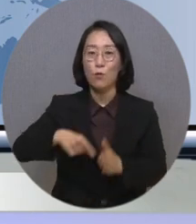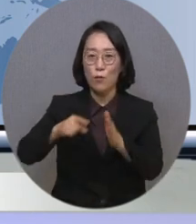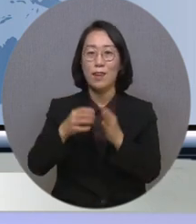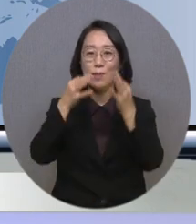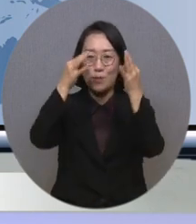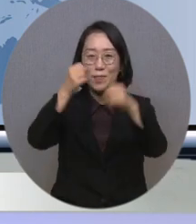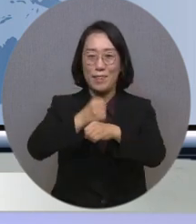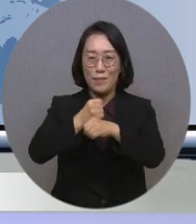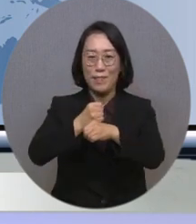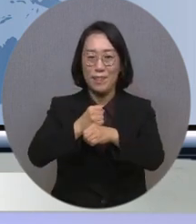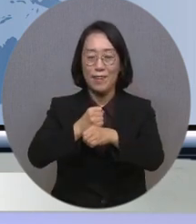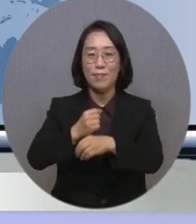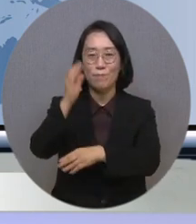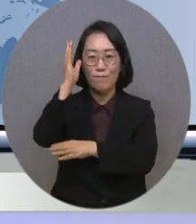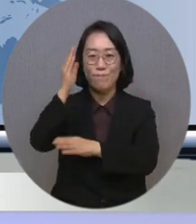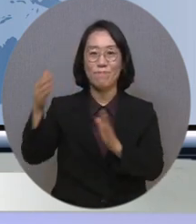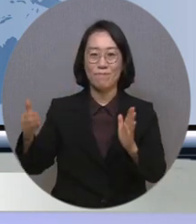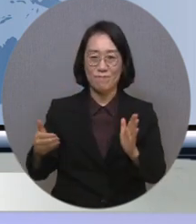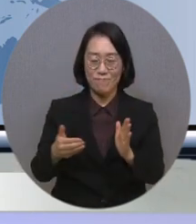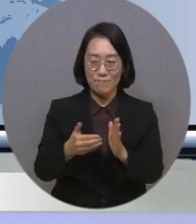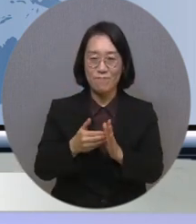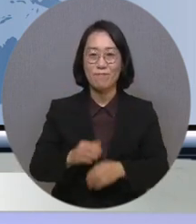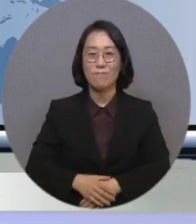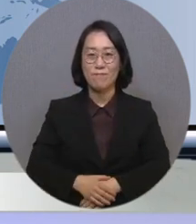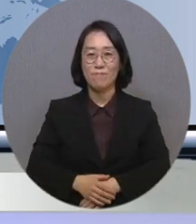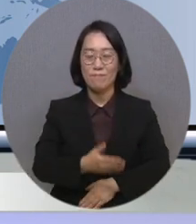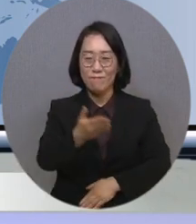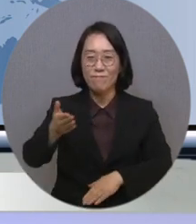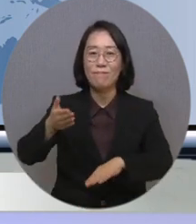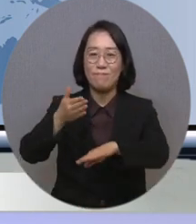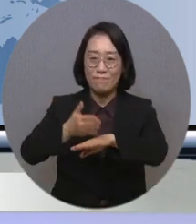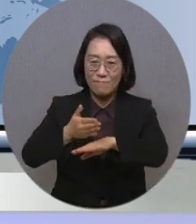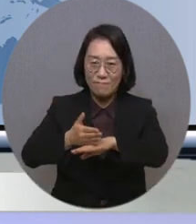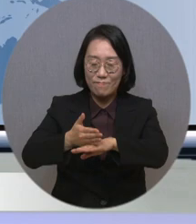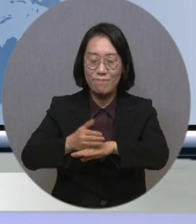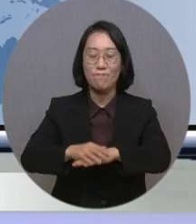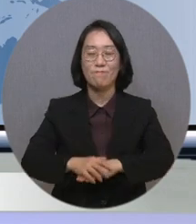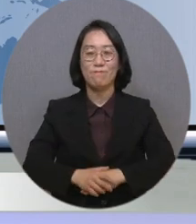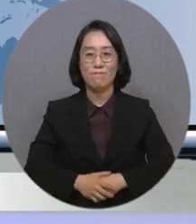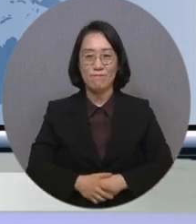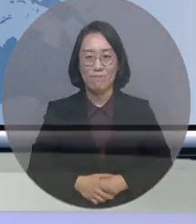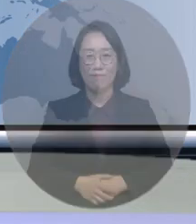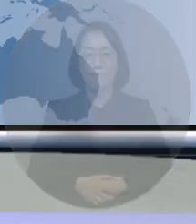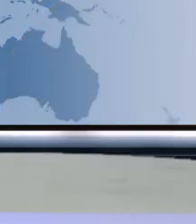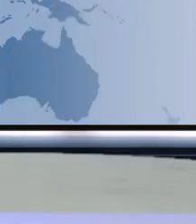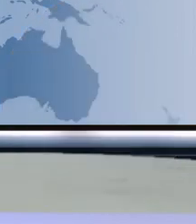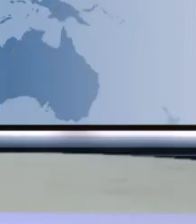이상 복지TV 뉴스 24를 마칩니다. 시청해주신 여러분 고맙습니다.